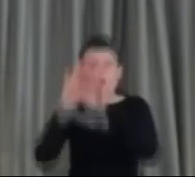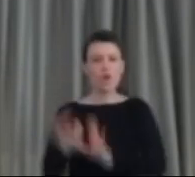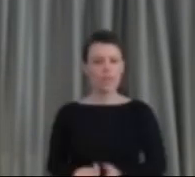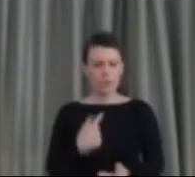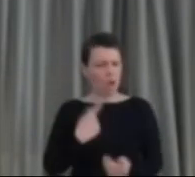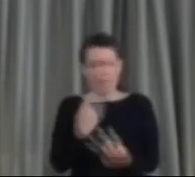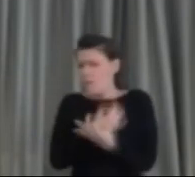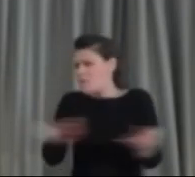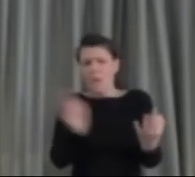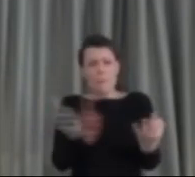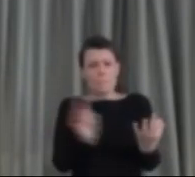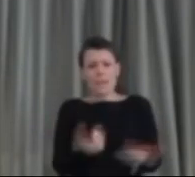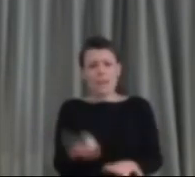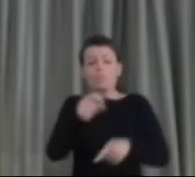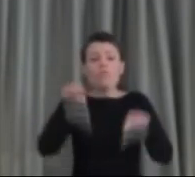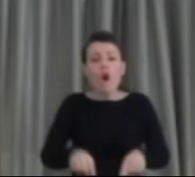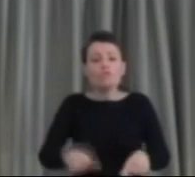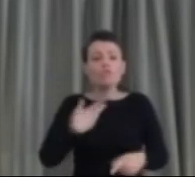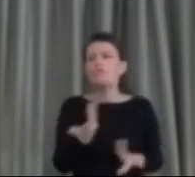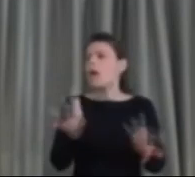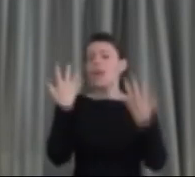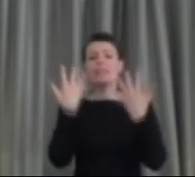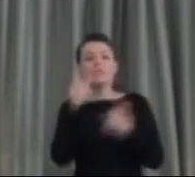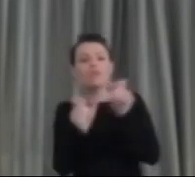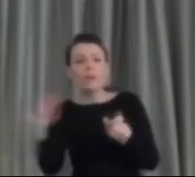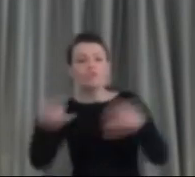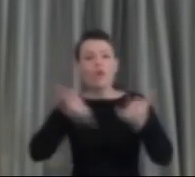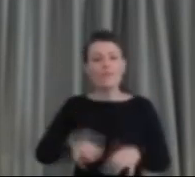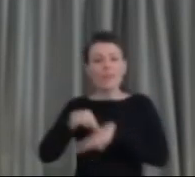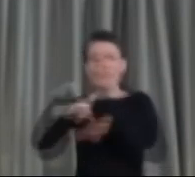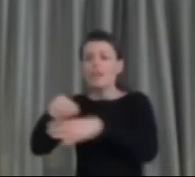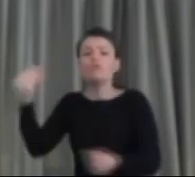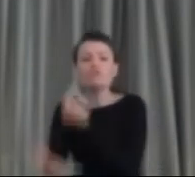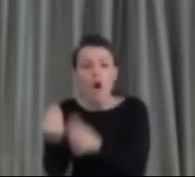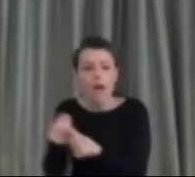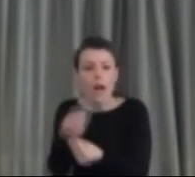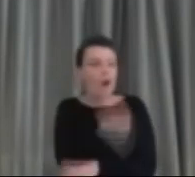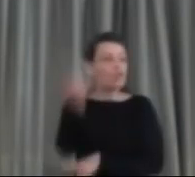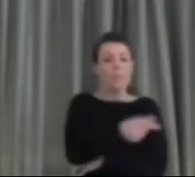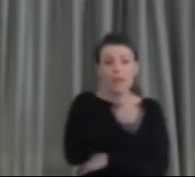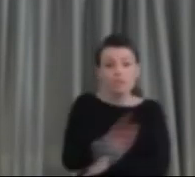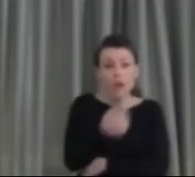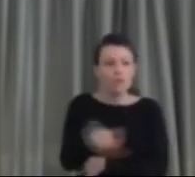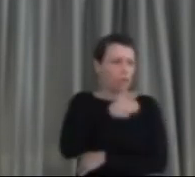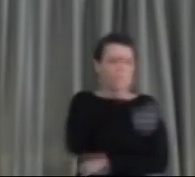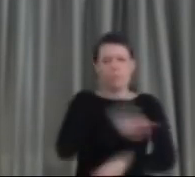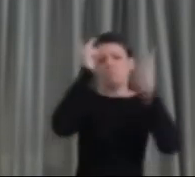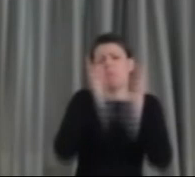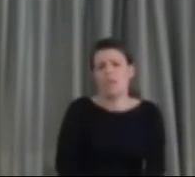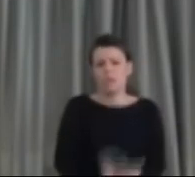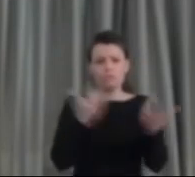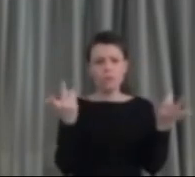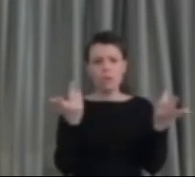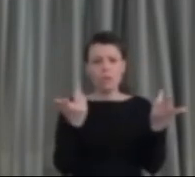persone che portano i bambini a giocare, domani ce ne sono cento e dopo domani ritorniamo in una situazione in cui si creano le